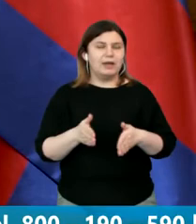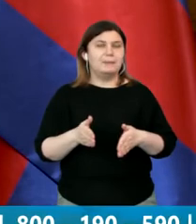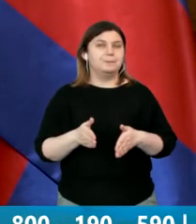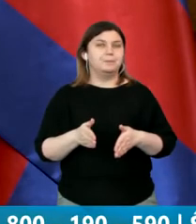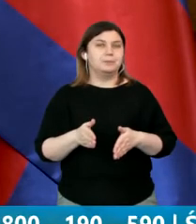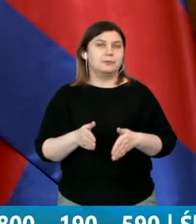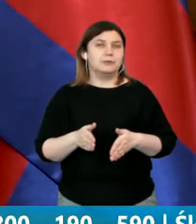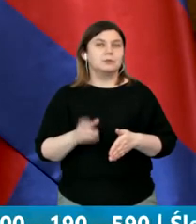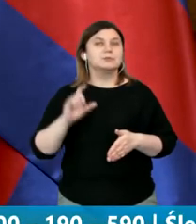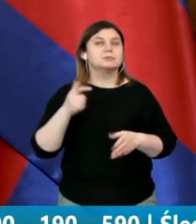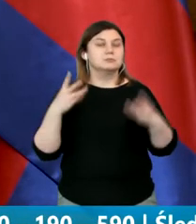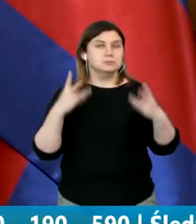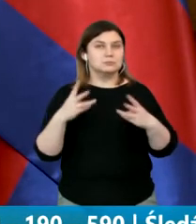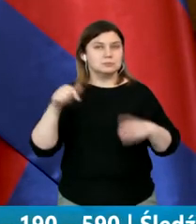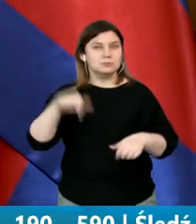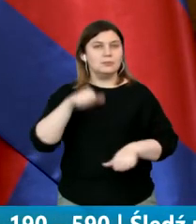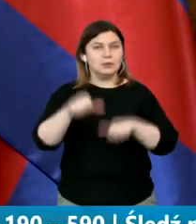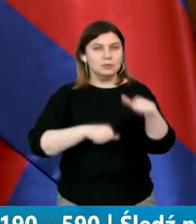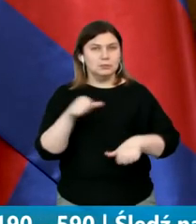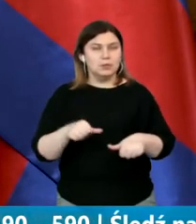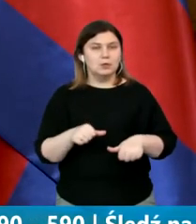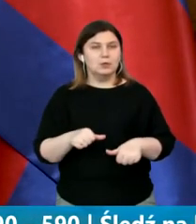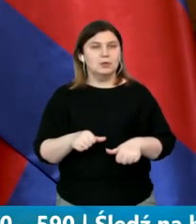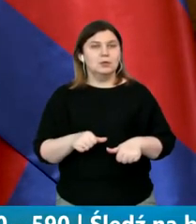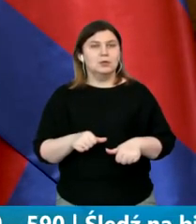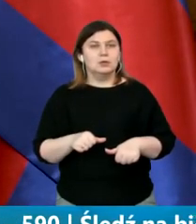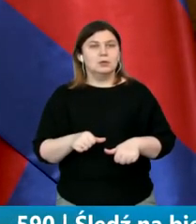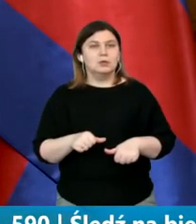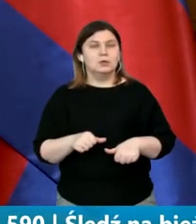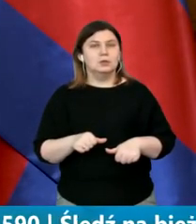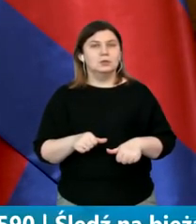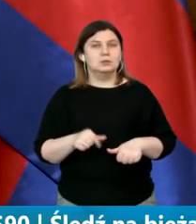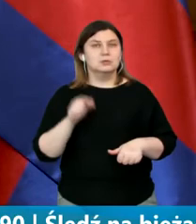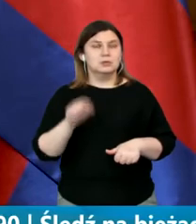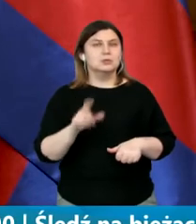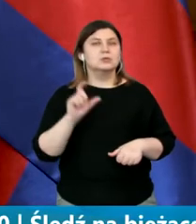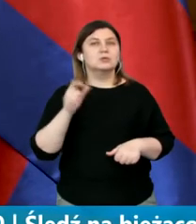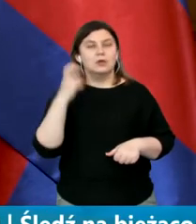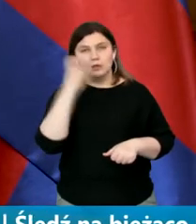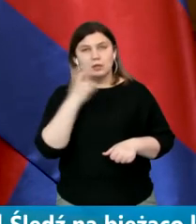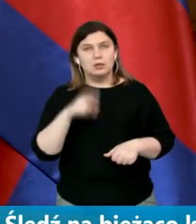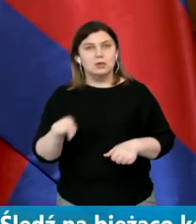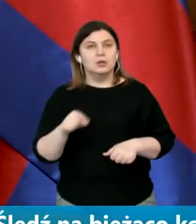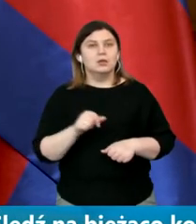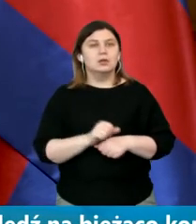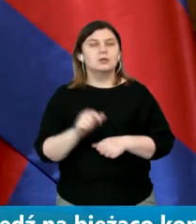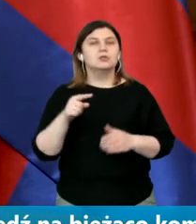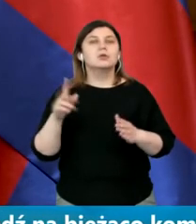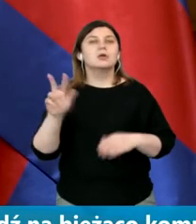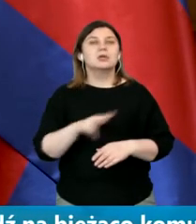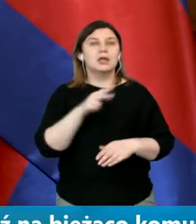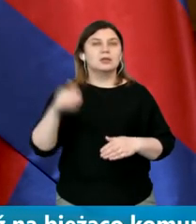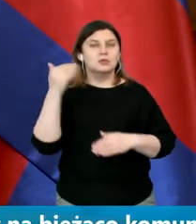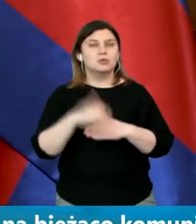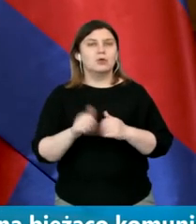Natomiast co jest ważne, no w tym roku, bo tyle o tle, natomiast to, co Panią interesuje szczególnie, to pewnie to, kiedy się kończą